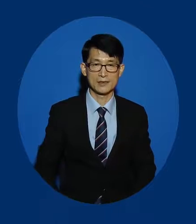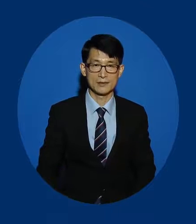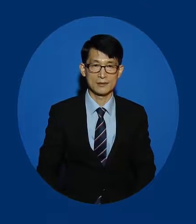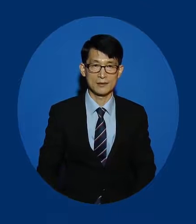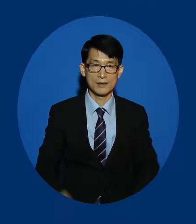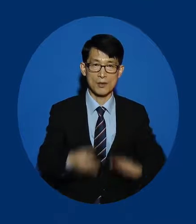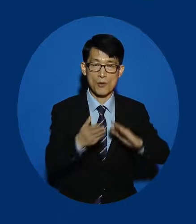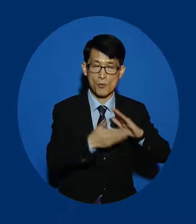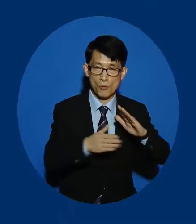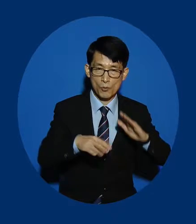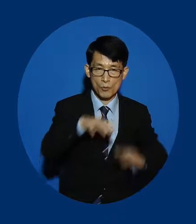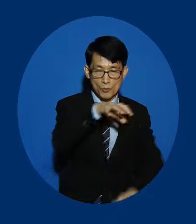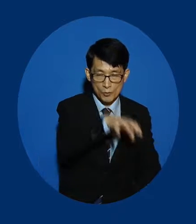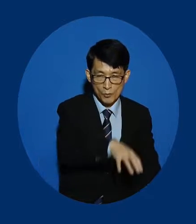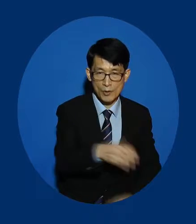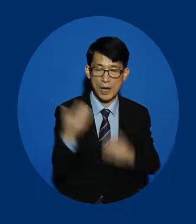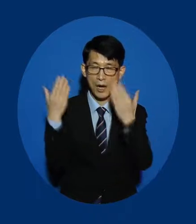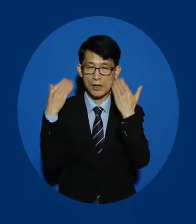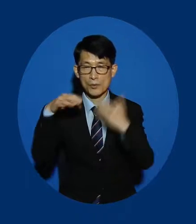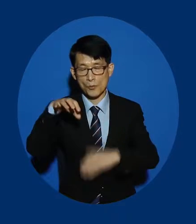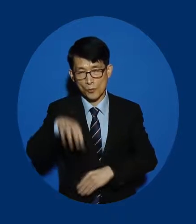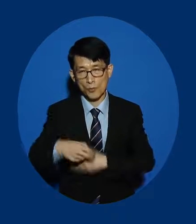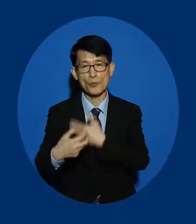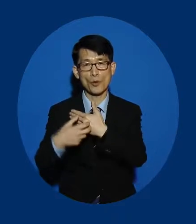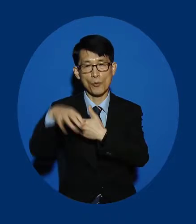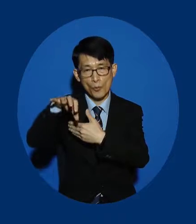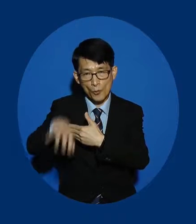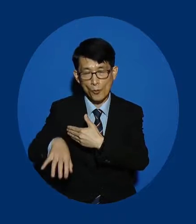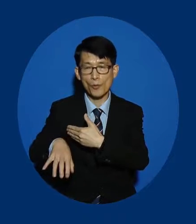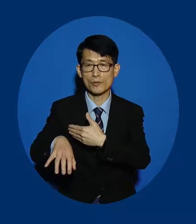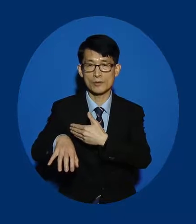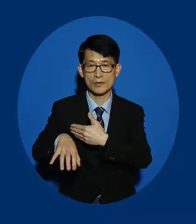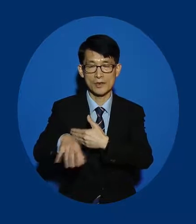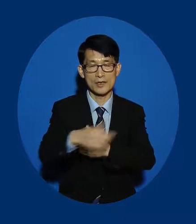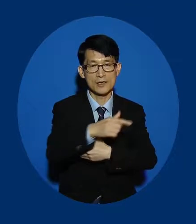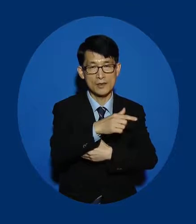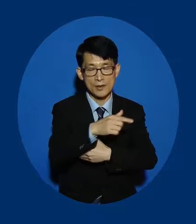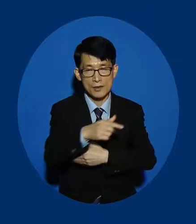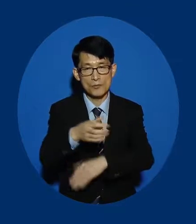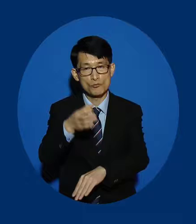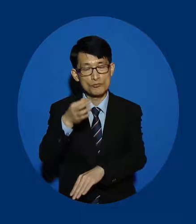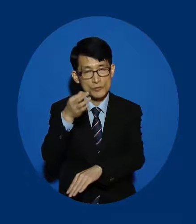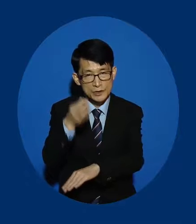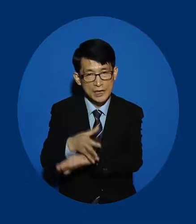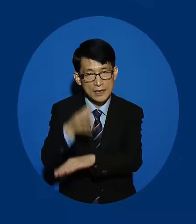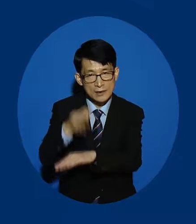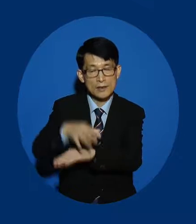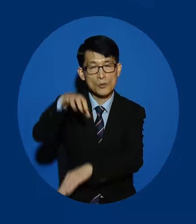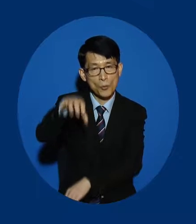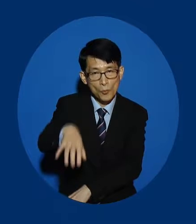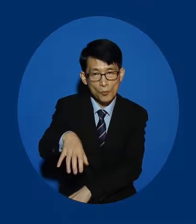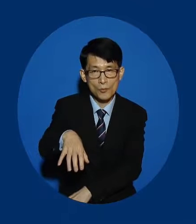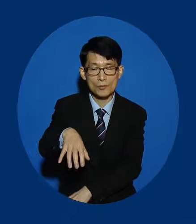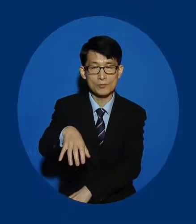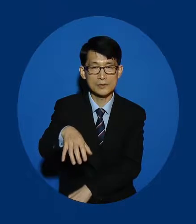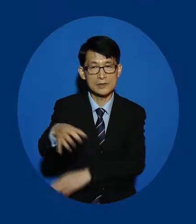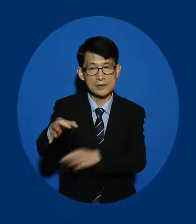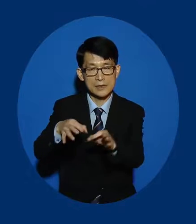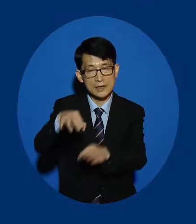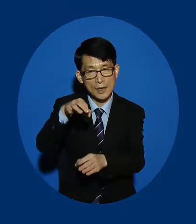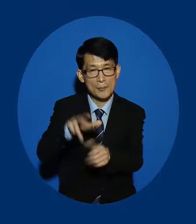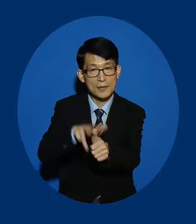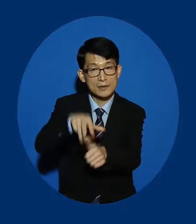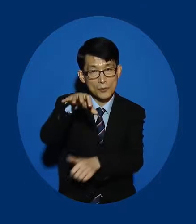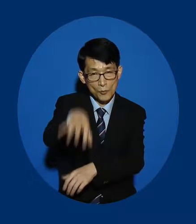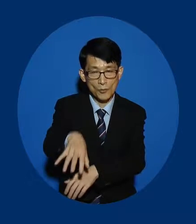공공기관부터 시작해서 학교, 병원, 다중이용시설, 뭐 쇼핑, 뭐 그 마스크를